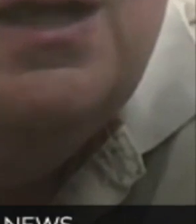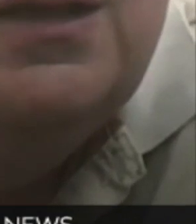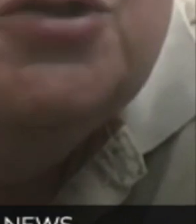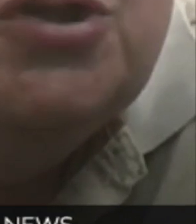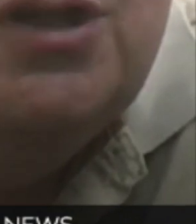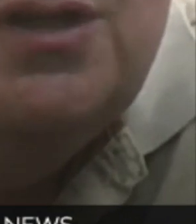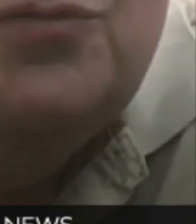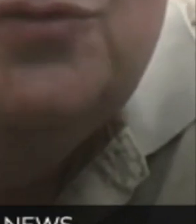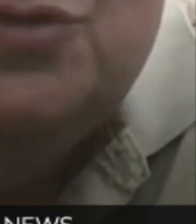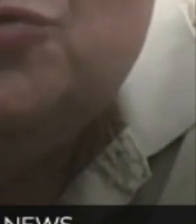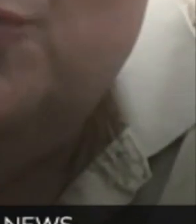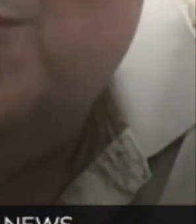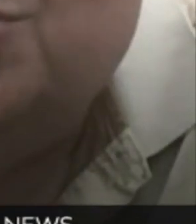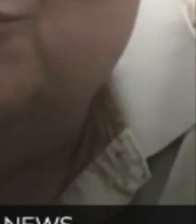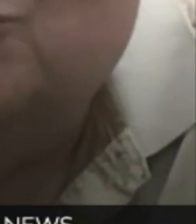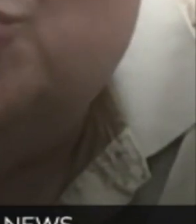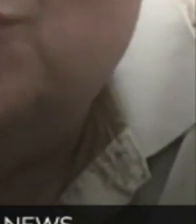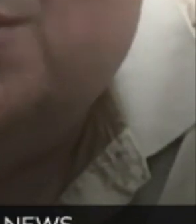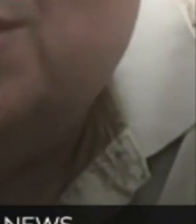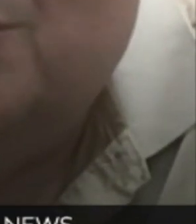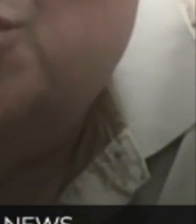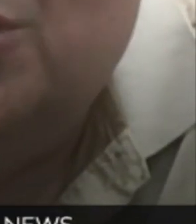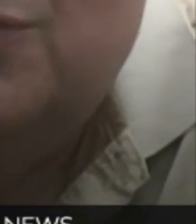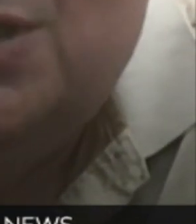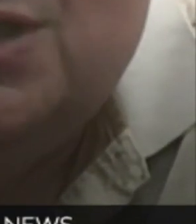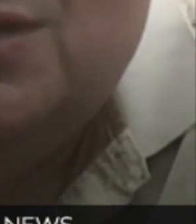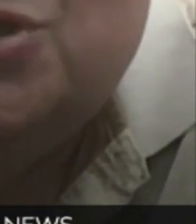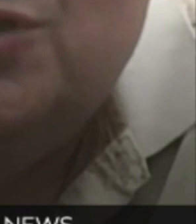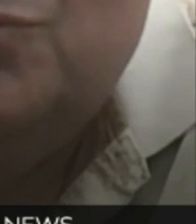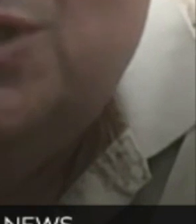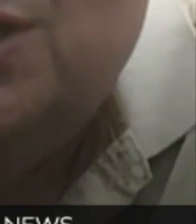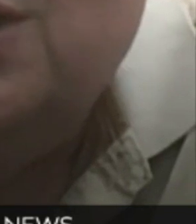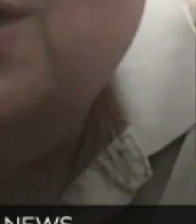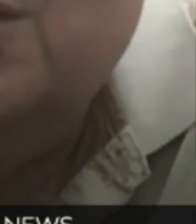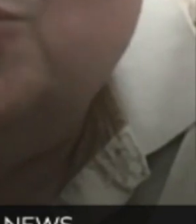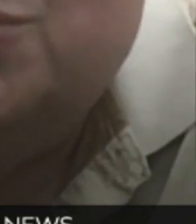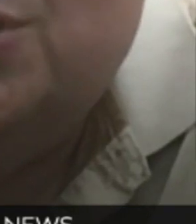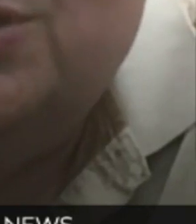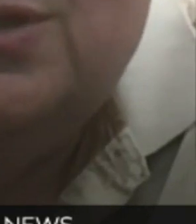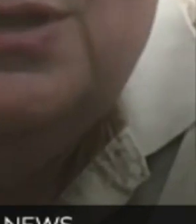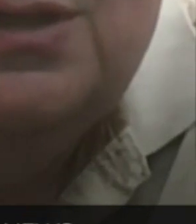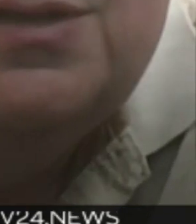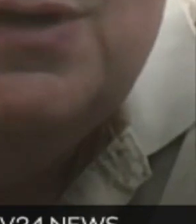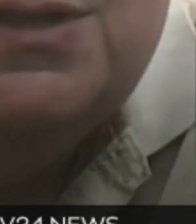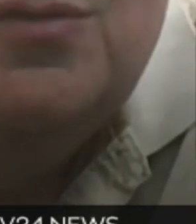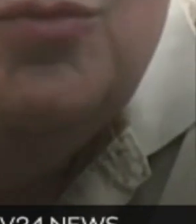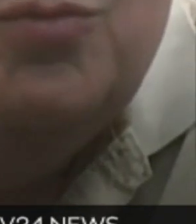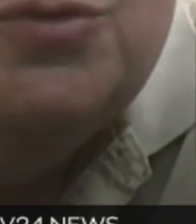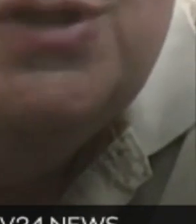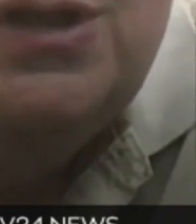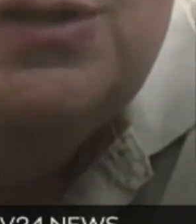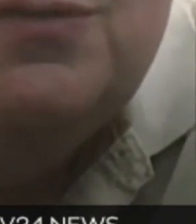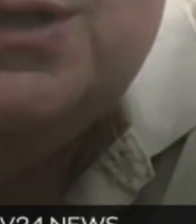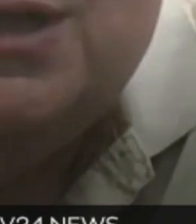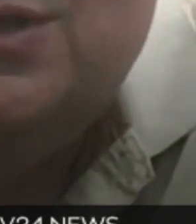достать. Я даже вот вижу информацию о том, что в разных общинах, еврейских общинах в мире просят не надевать кипу,